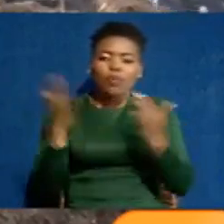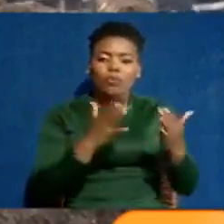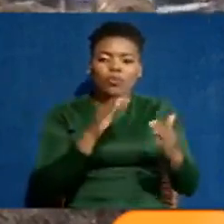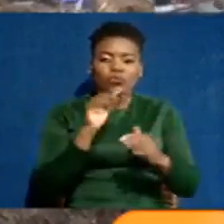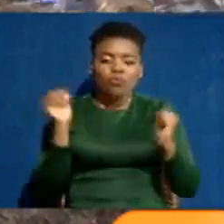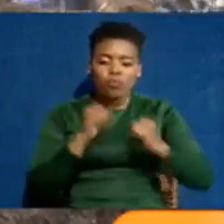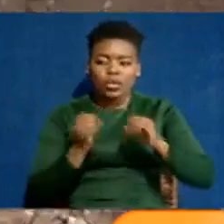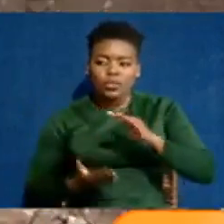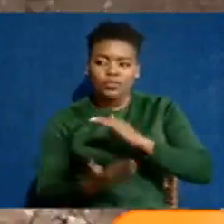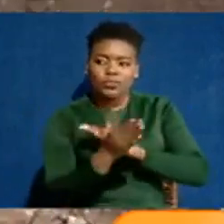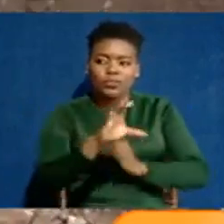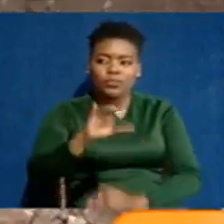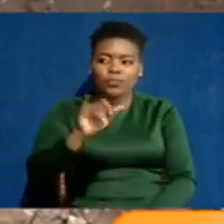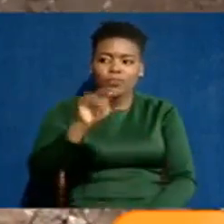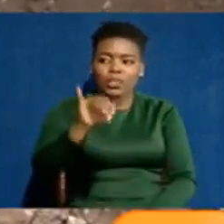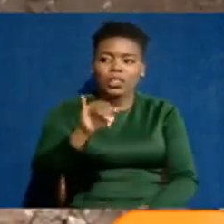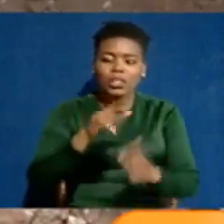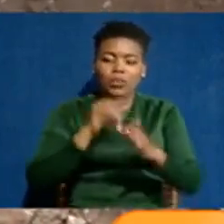Police summoned the contractor for questioning.